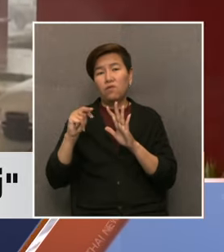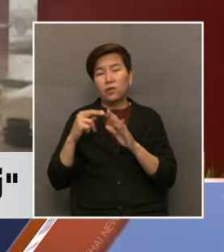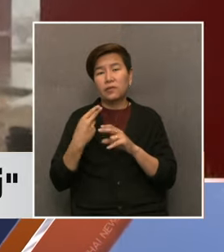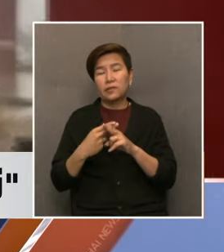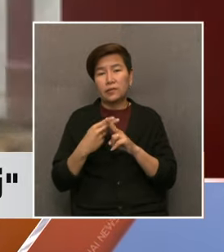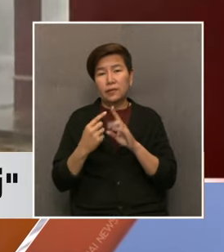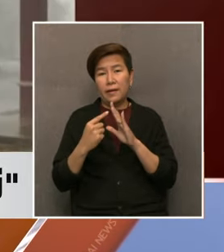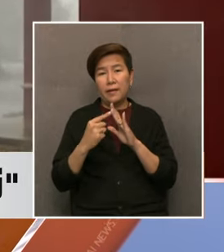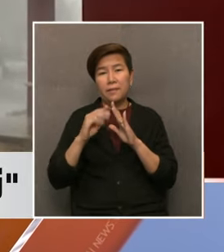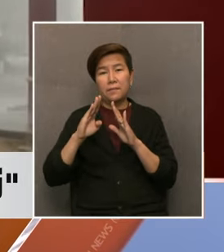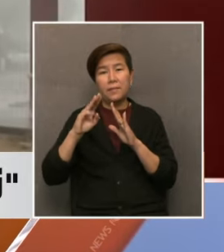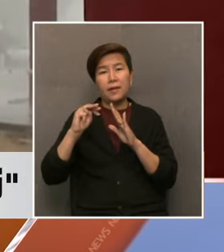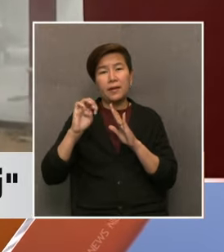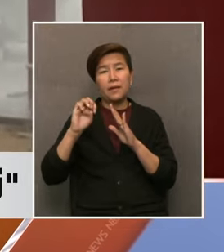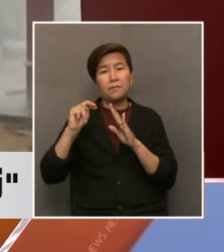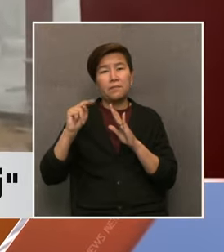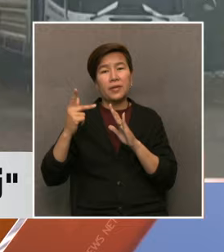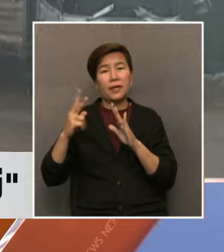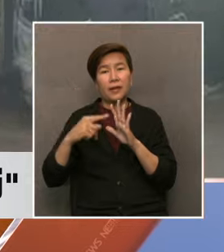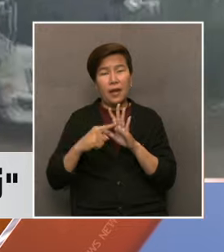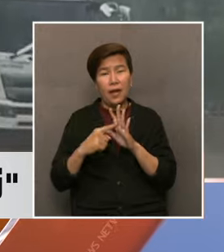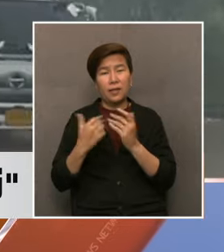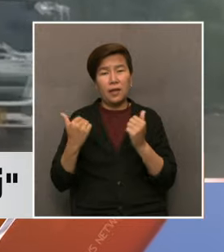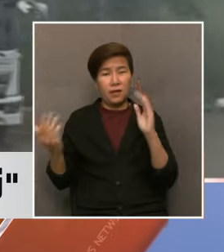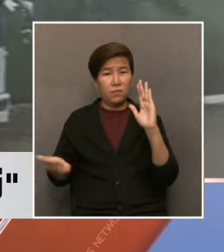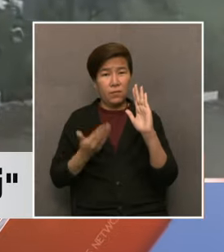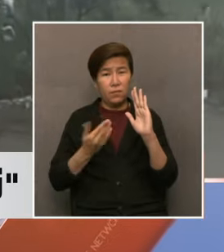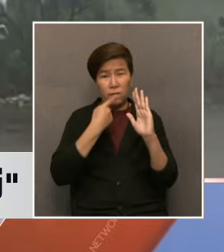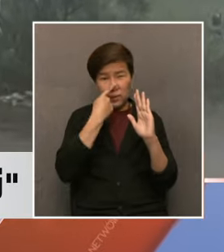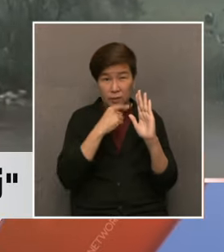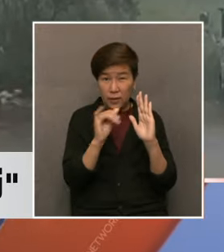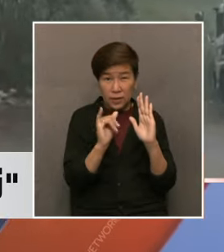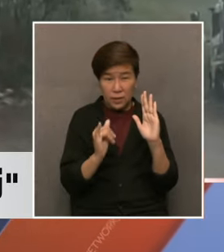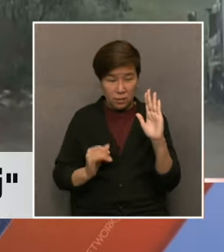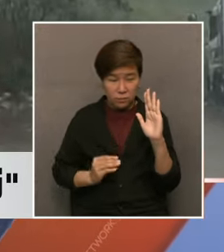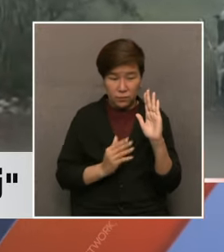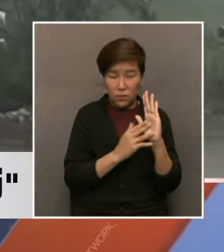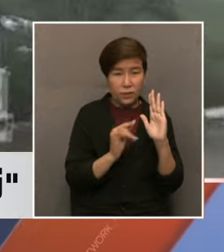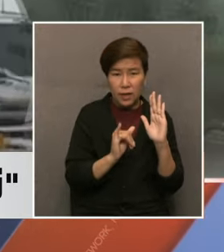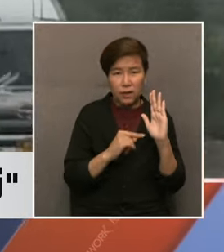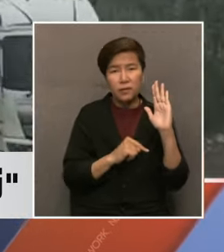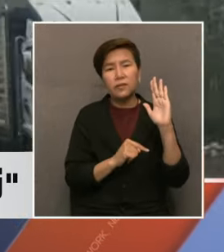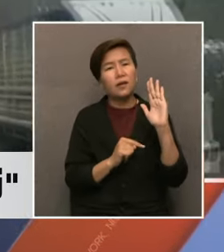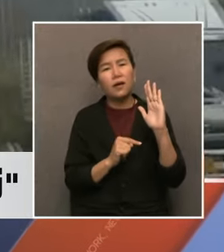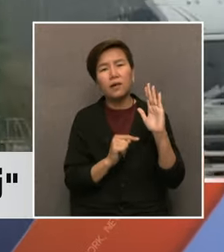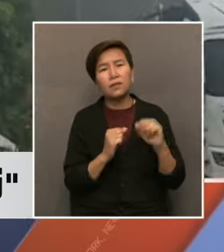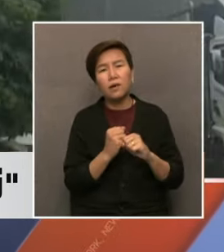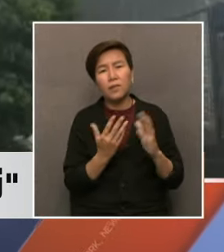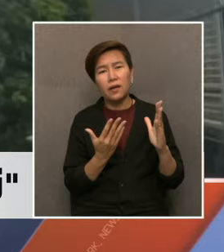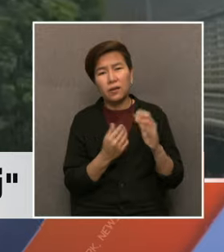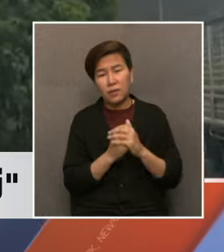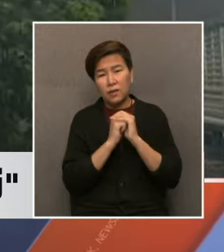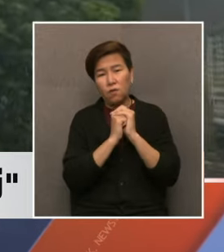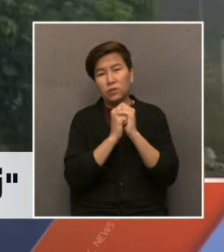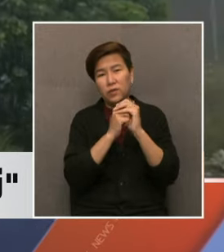ลูกนี้นะครับยังไม่ได้เคลื่อนตัวเข้ามาทางบ้านเรานะครับแต่ว่าจะเคลื่อนตัวไปในทางตะวันออกของประเทศจีน